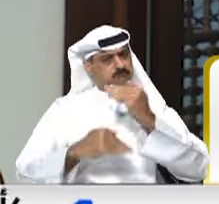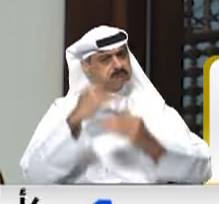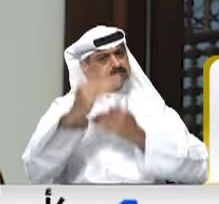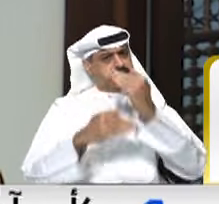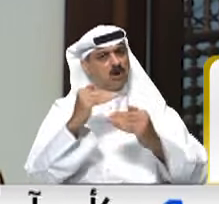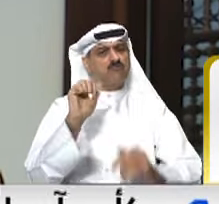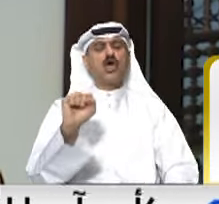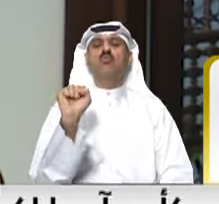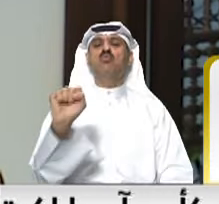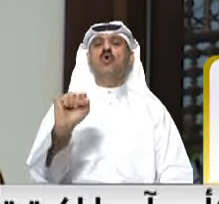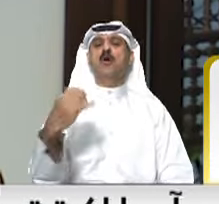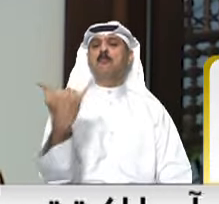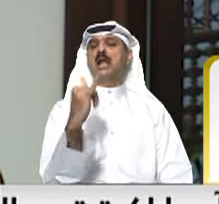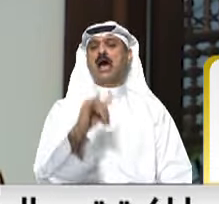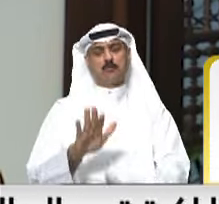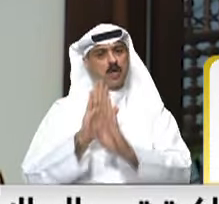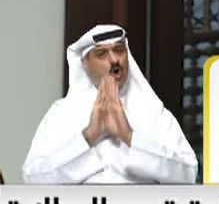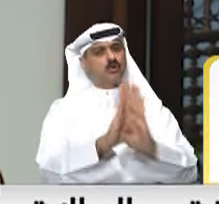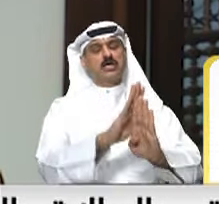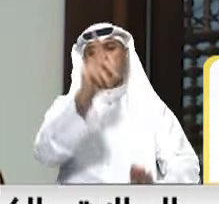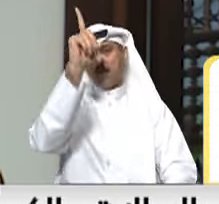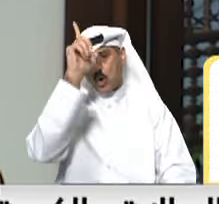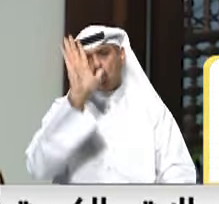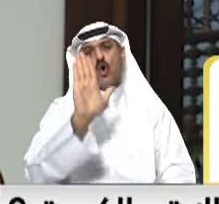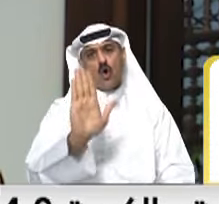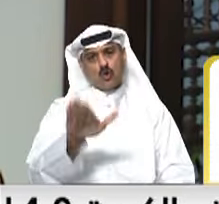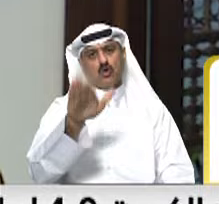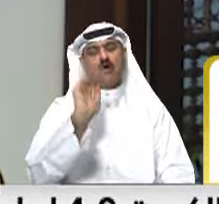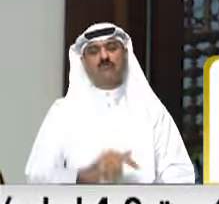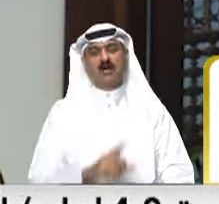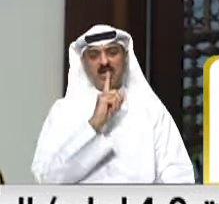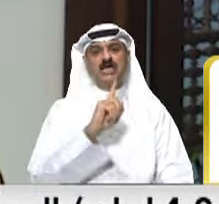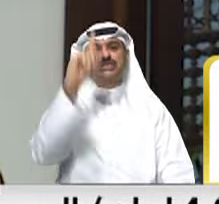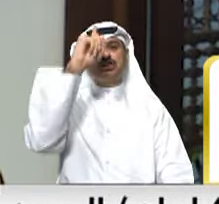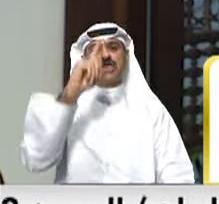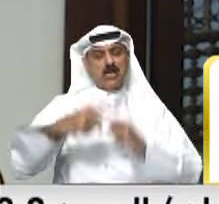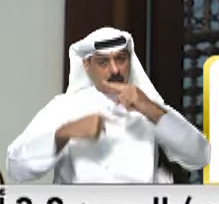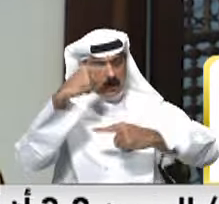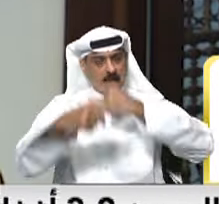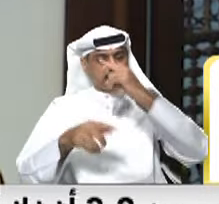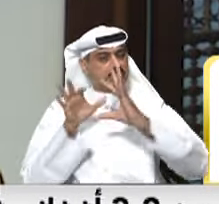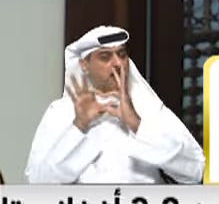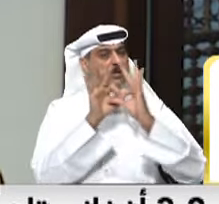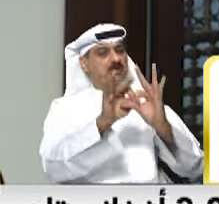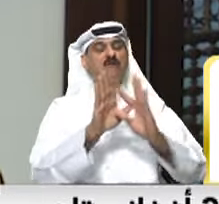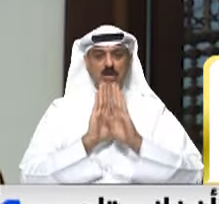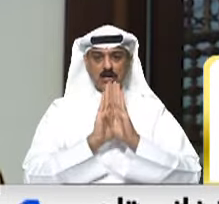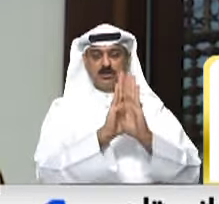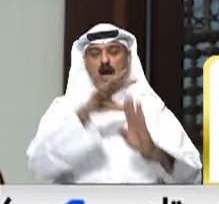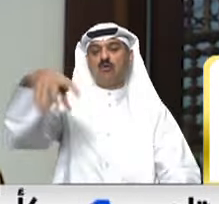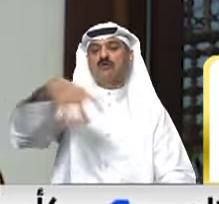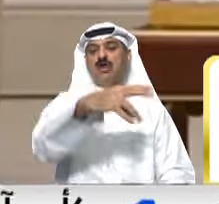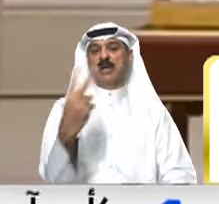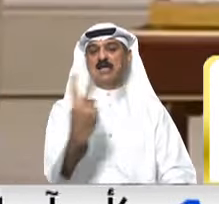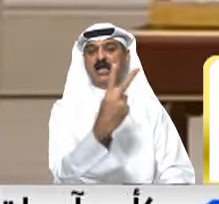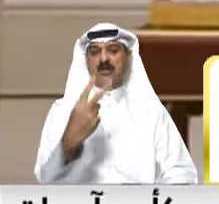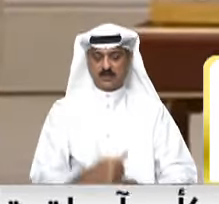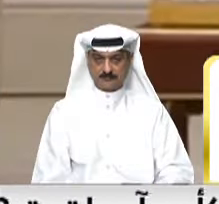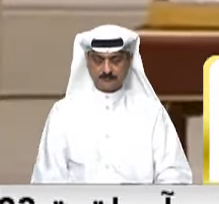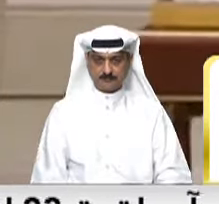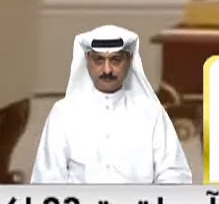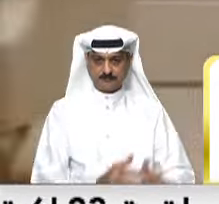العربية وتدعم الأردن، ونأمل من الله تعالى أن يستمر هذا التعاون وهذا الدعم بين البلدين الشقيقين. هذا